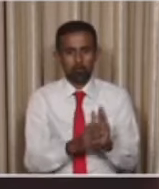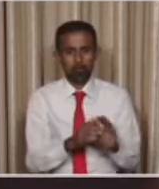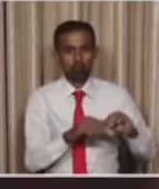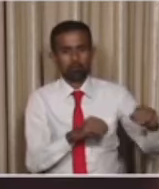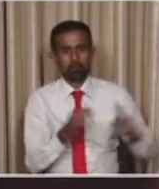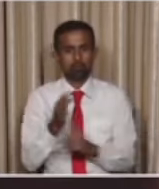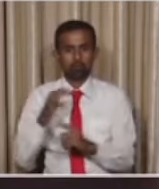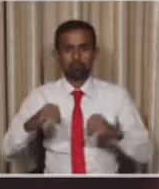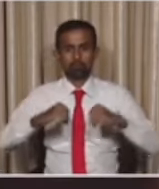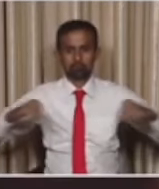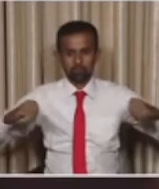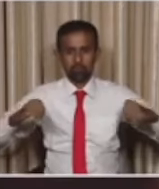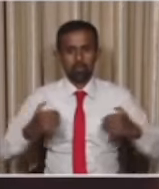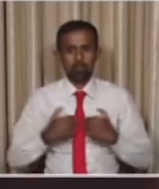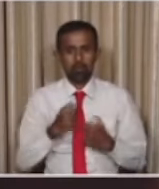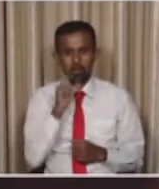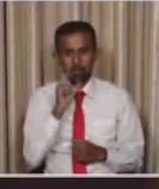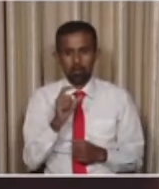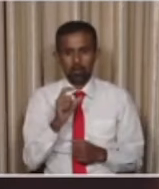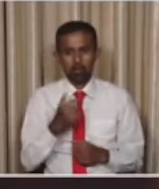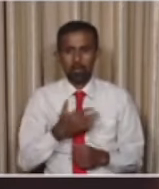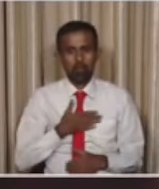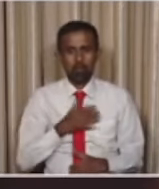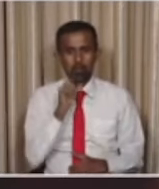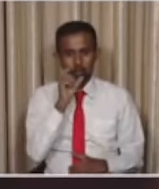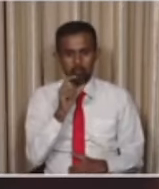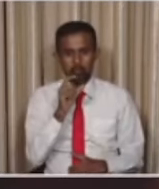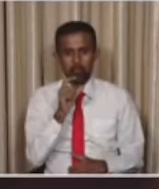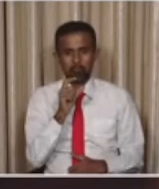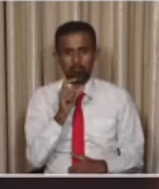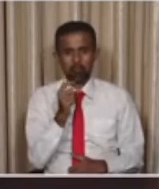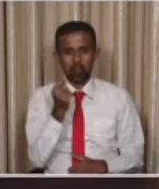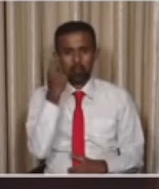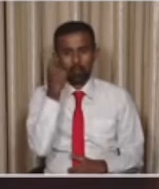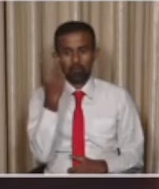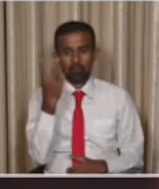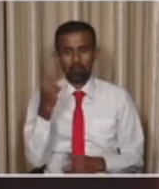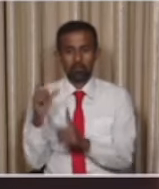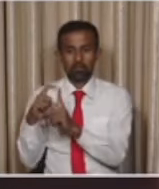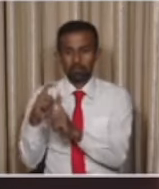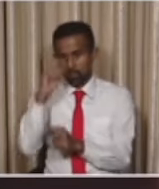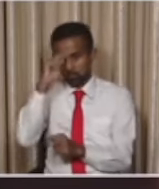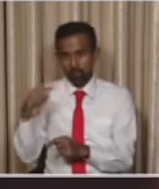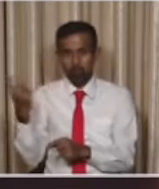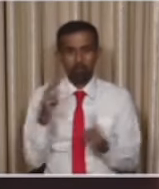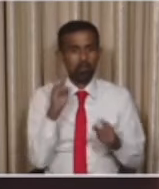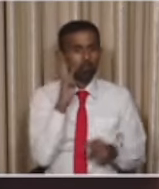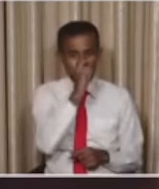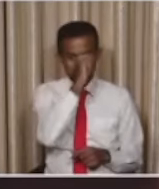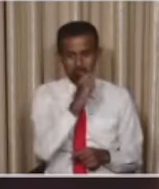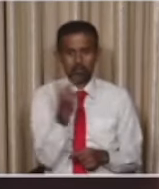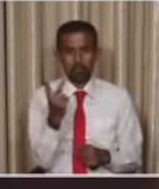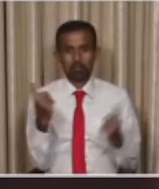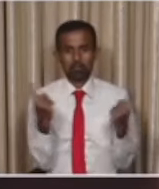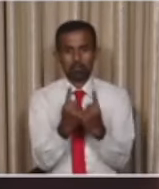ඇද්ද ජනාධිපති එක පැත්තකට ඇද්ද අපේ බලන්න අපේ බලන්න මත දෙක හිටිය දිනේෂ් ගුණවර්ධන ඇමතුමයි රනිල් වික්‍රමසිංහ මලන්ඩ එක මතේ